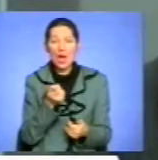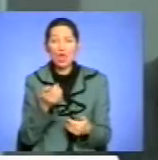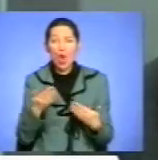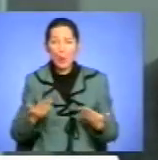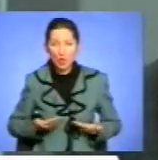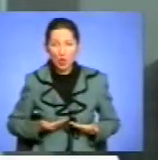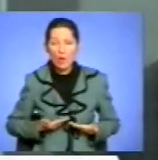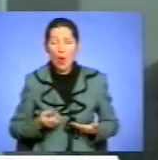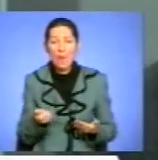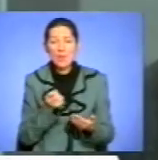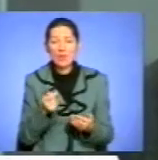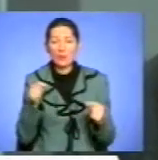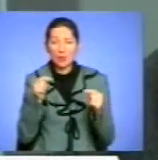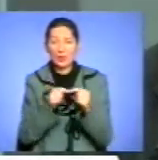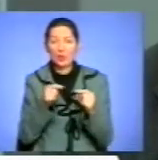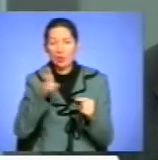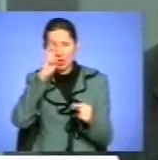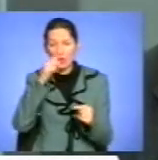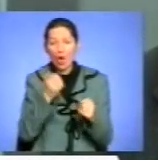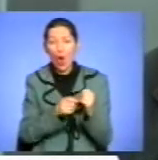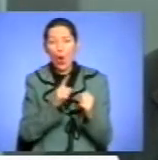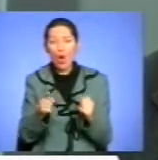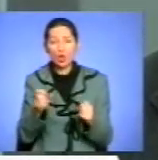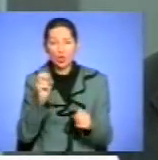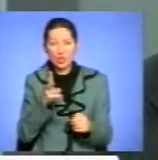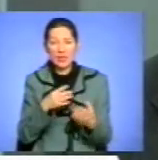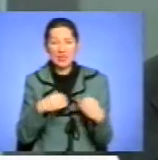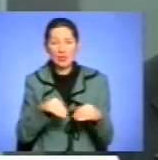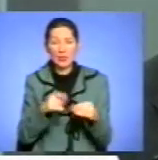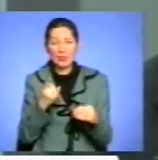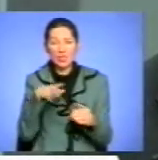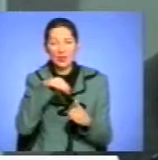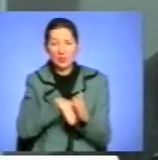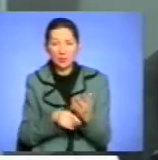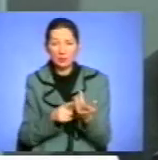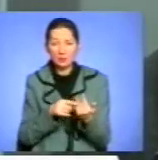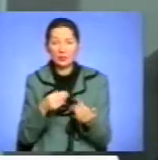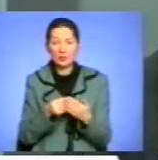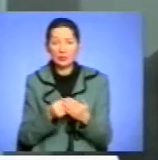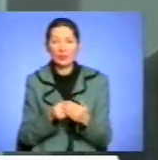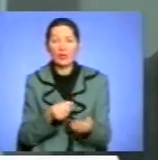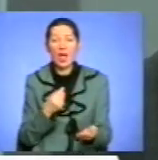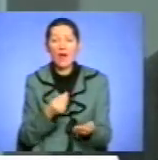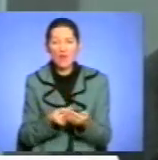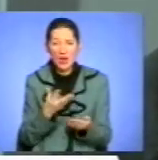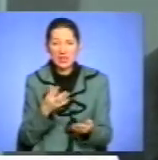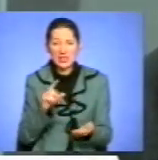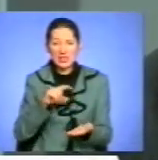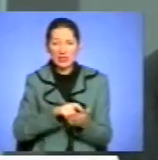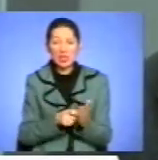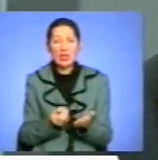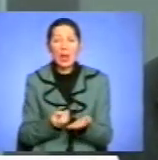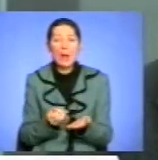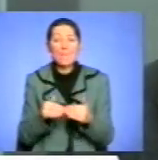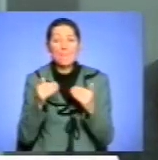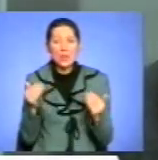рівня, встановленого державою, на кожного члена сім'ї. Перший внесок зарахувати кошти, якщо вартість квартир більша, ніж нормативна, а у нас